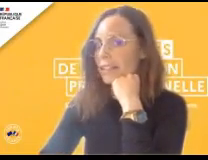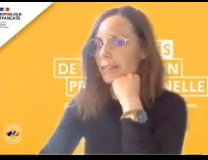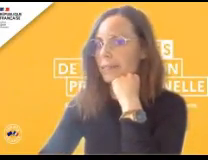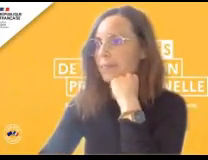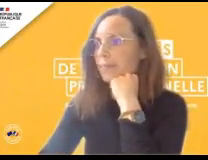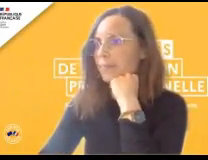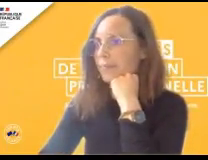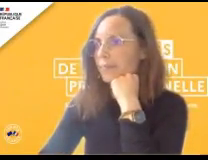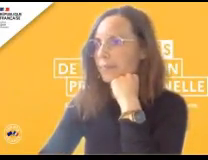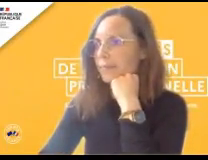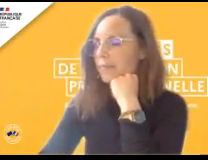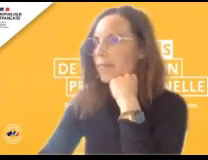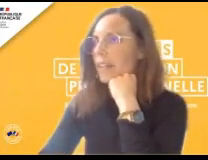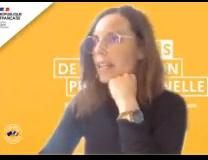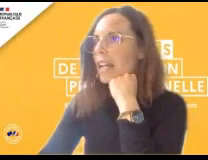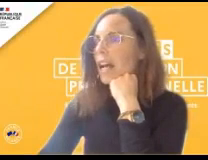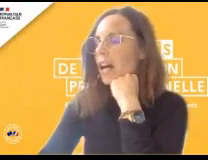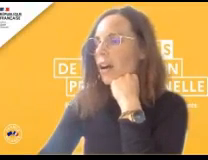privé.